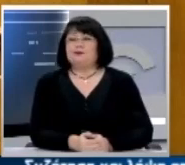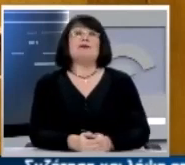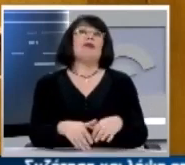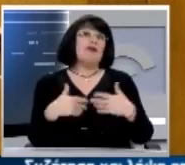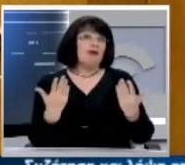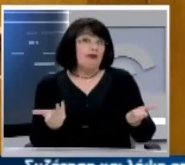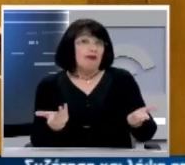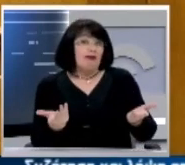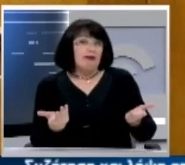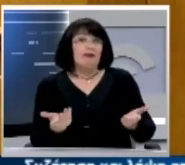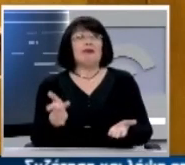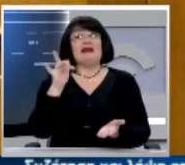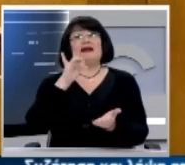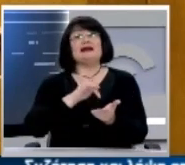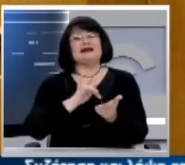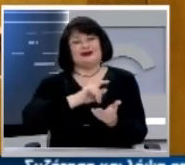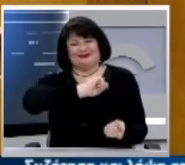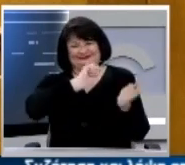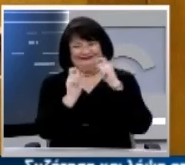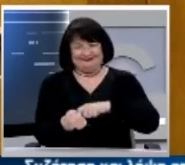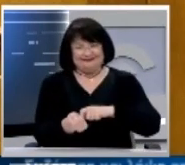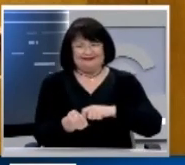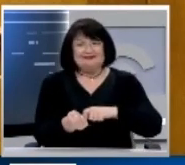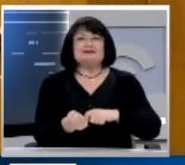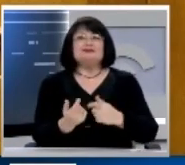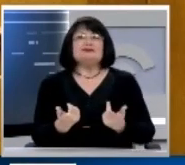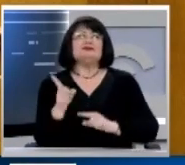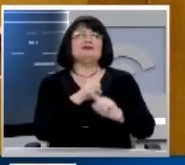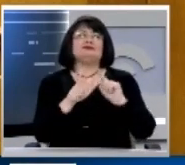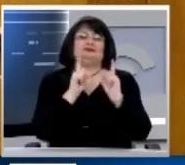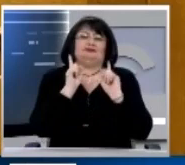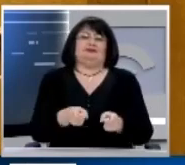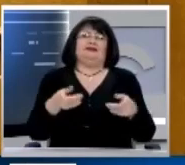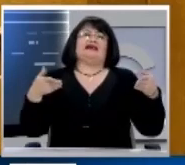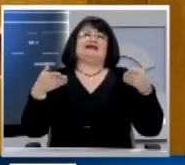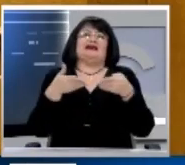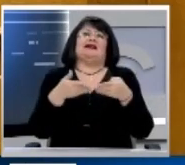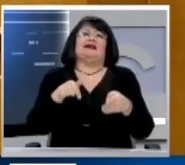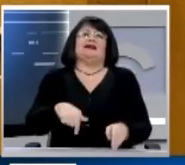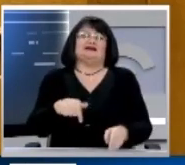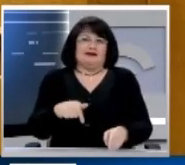η κεντρώα μεταρρυθμιστική στροφή σας φάνηκε και από το ποιον επιλέξατε να εισηγηθεί